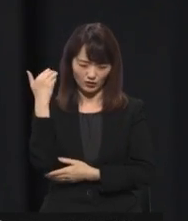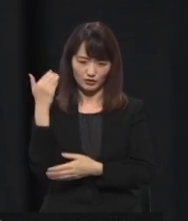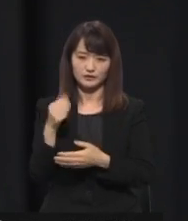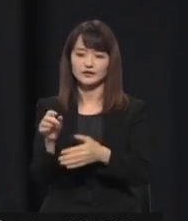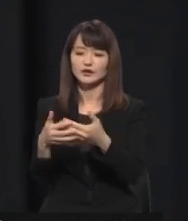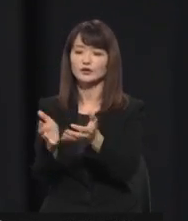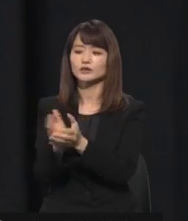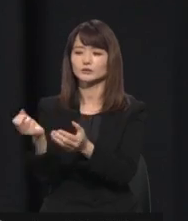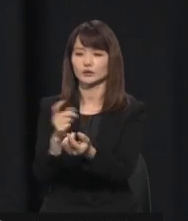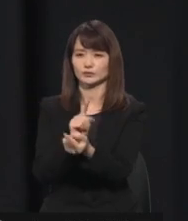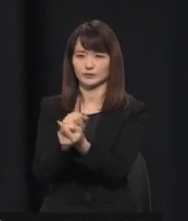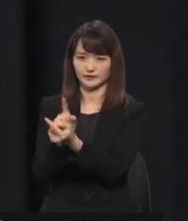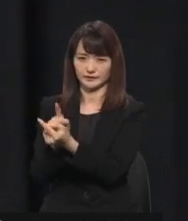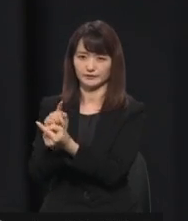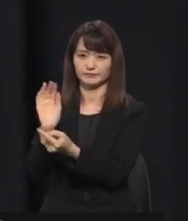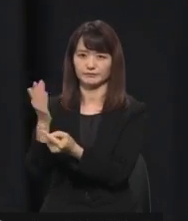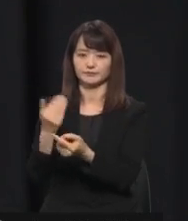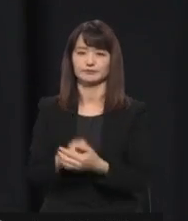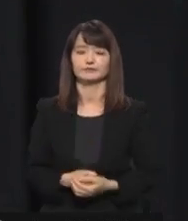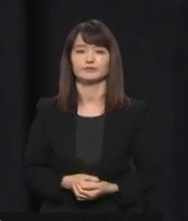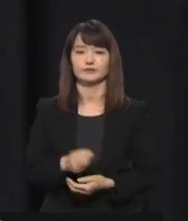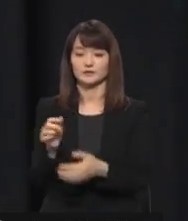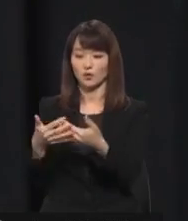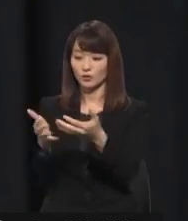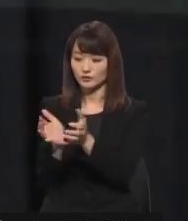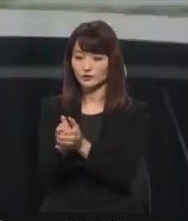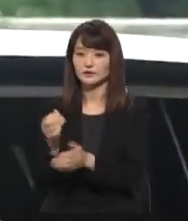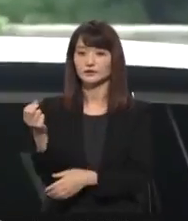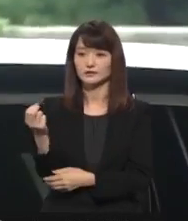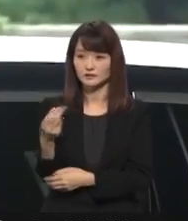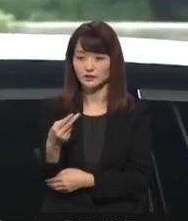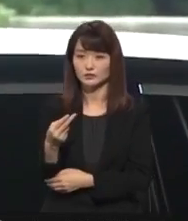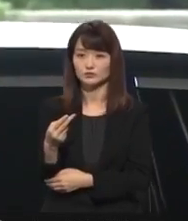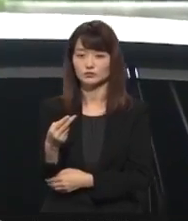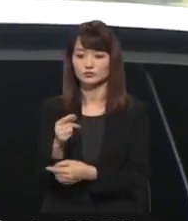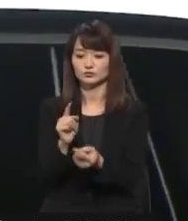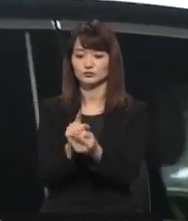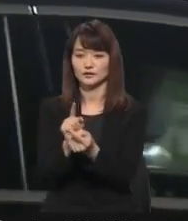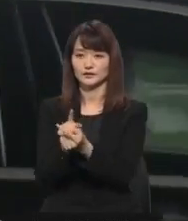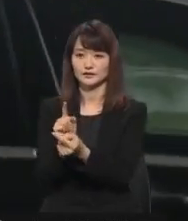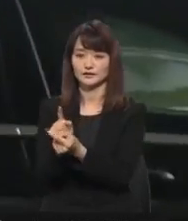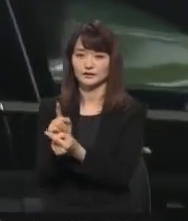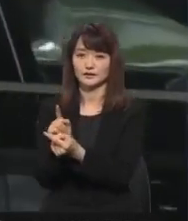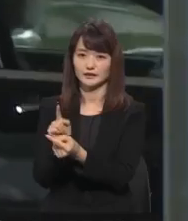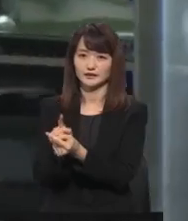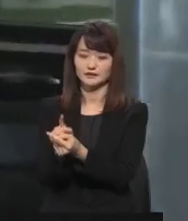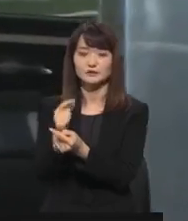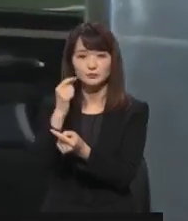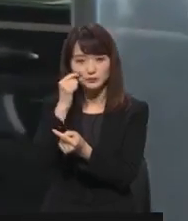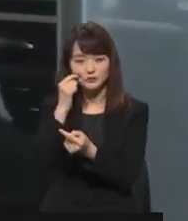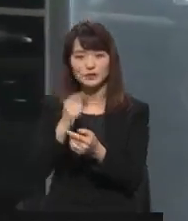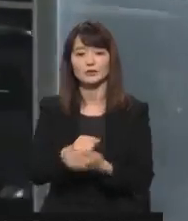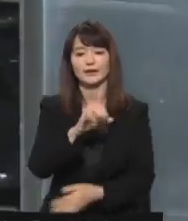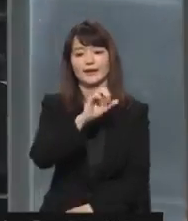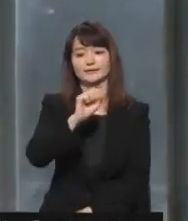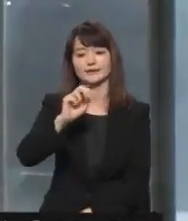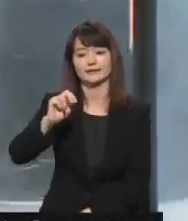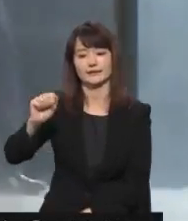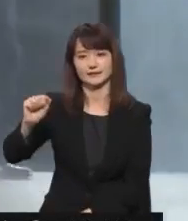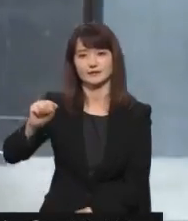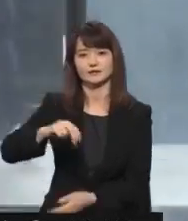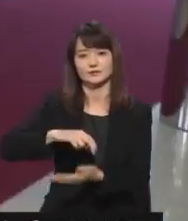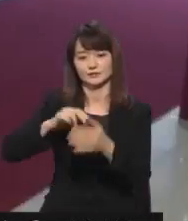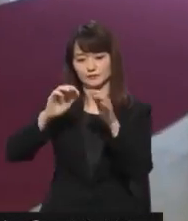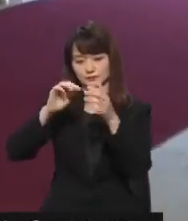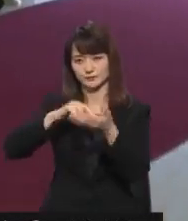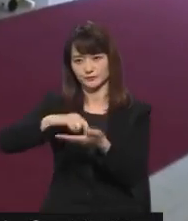생각해요 근데 이제 여당 하고 그 동안의 이렇게 자주 긴밀한 뭐 이제 sns 를 서로 주고 받긴 했지만 이런 국정 현안에 대한